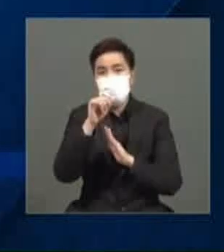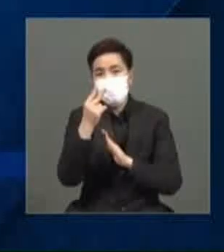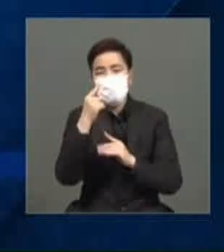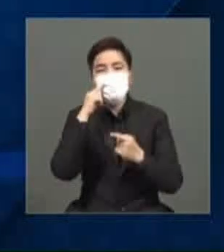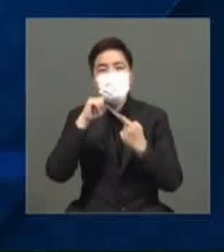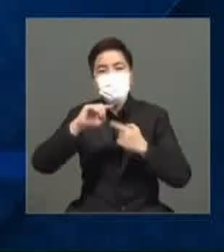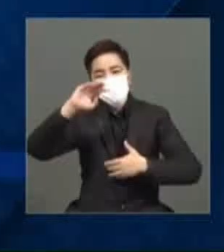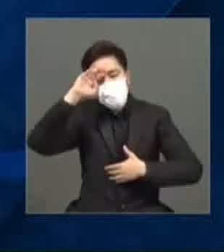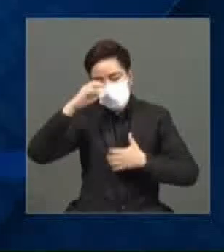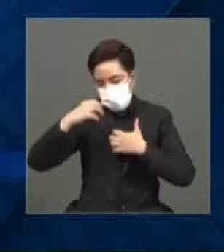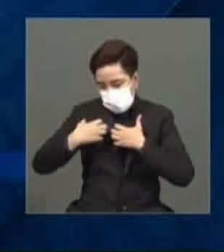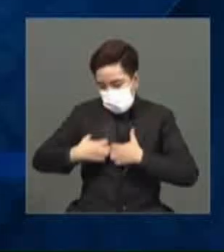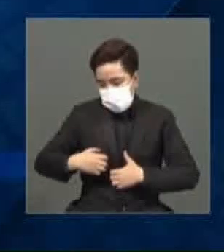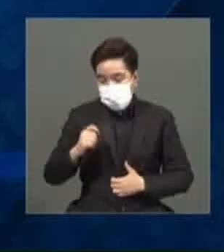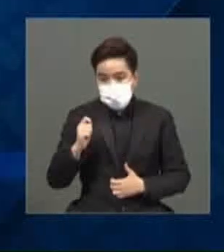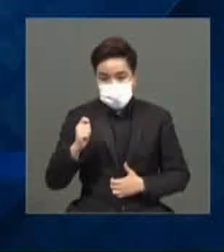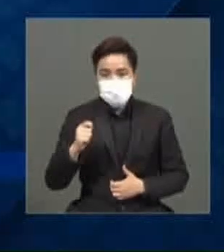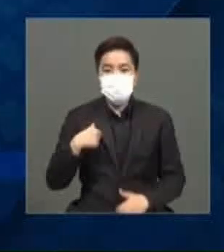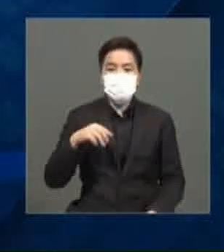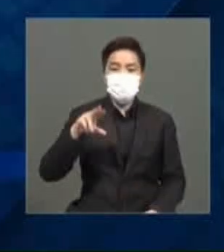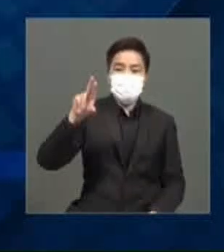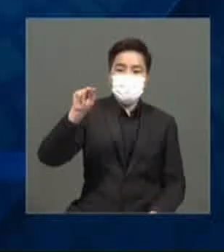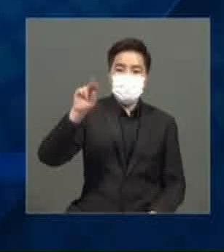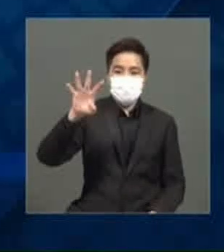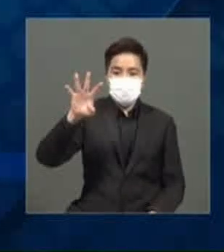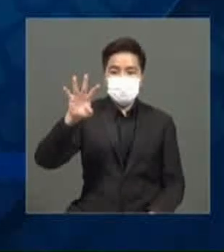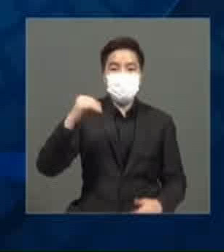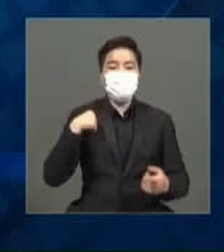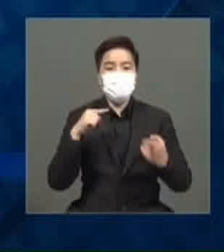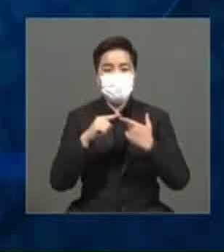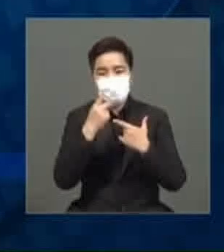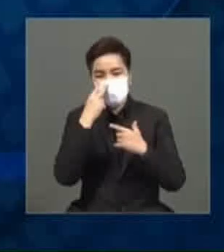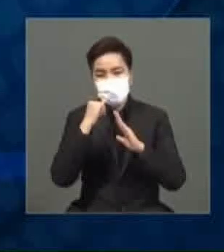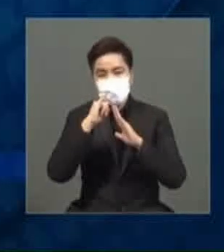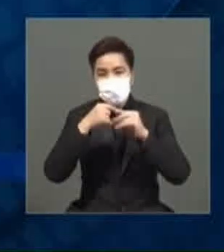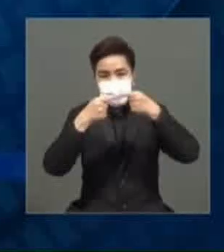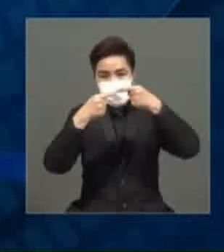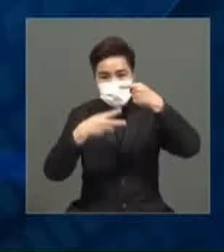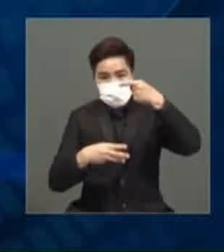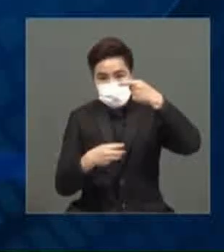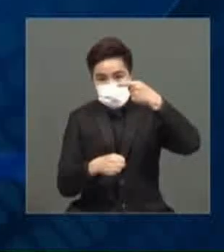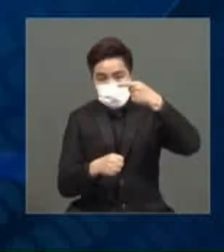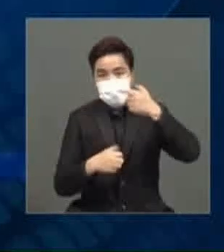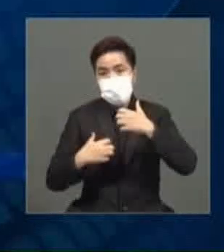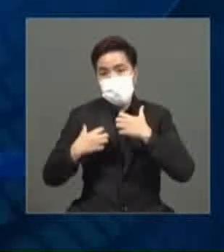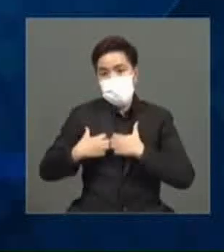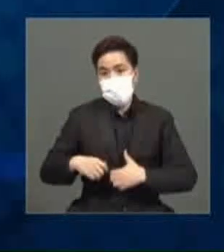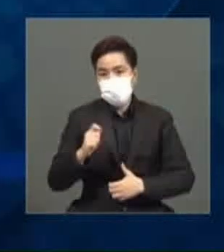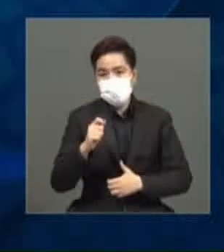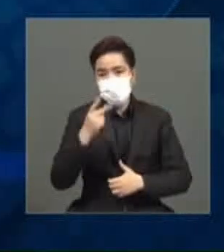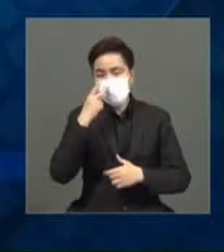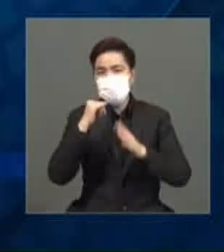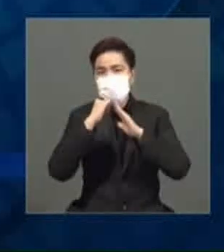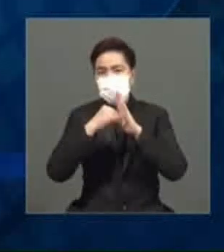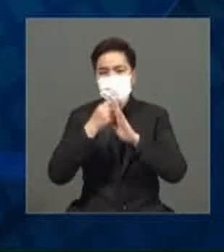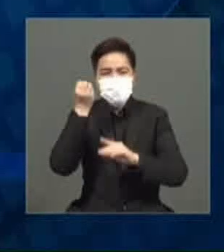ดการกักกันห้ามเดินทางข้ามจังหวัดแต่ยังคงต้องอยู่ภายใต้มาตรการความปลอดภัยมาตรการหลักนู่นนี่นั่นแล้วก็เรื่องวัคซีนนะ